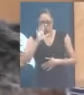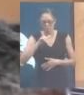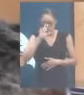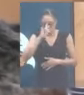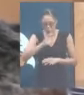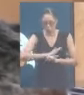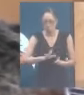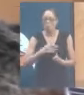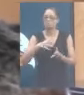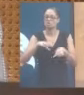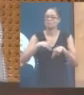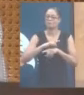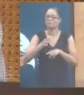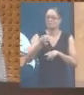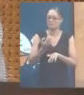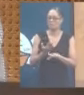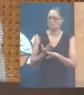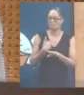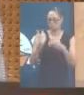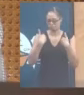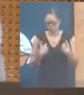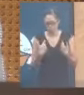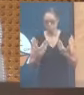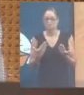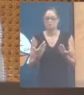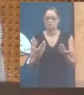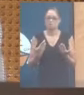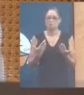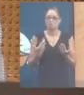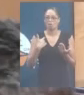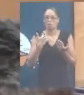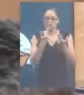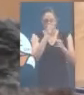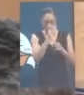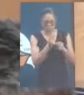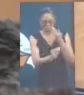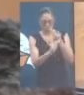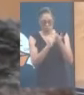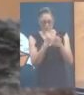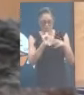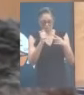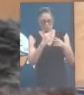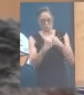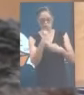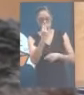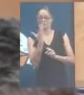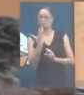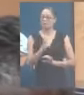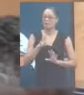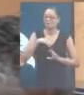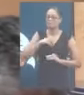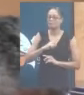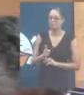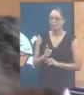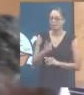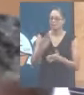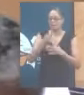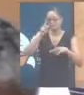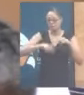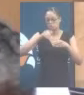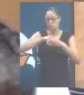Je n'admets pas qu'on me qualifie en donnant une réponse, qu'on me lance des injures. Ceci est interdit par l'article